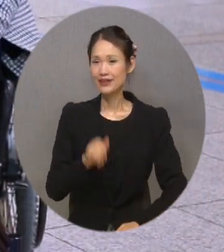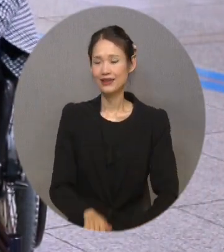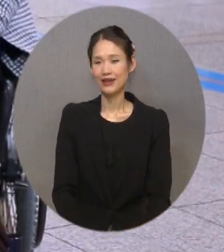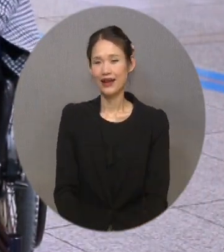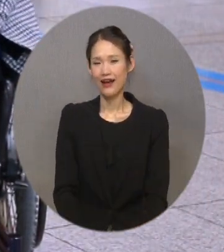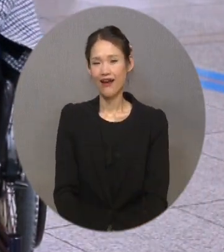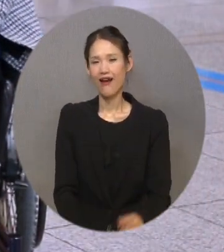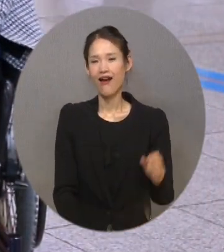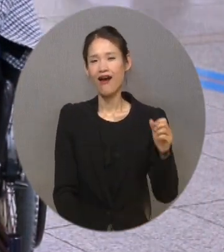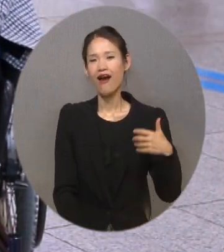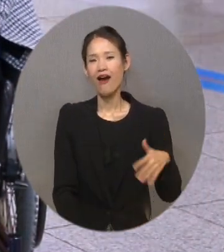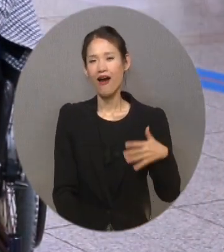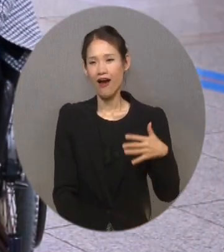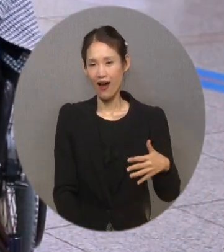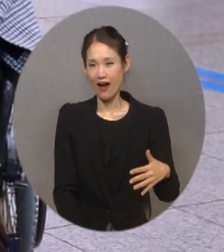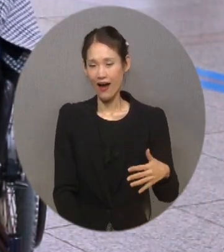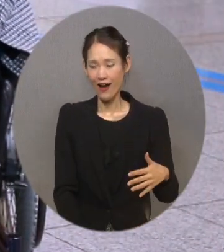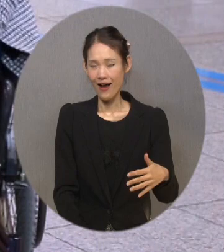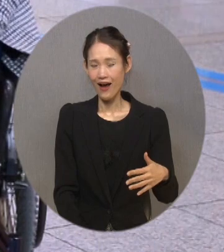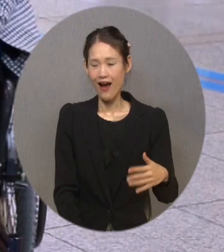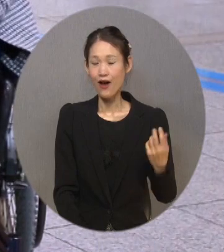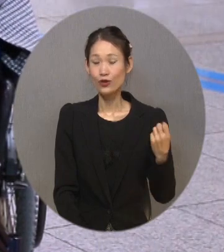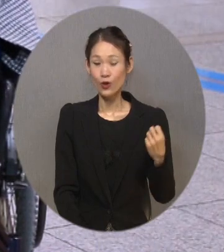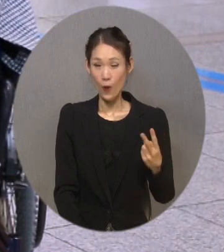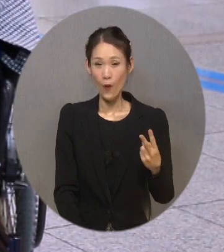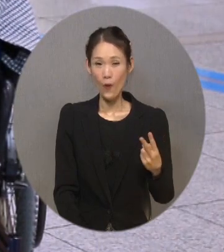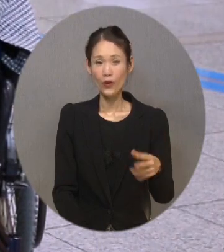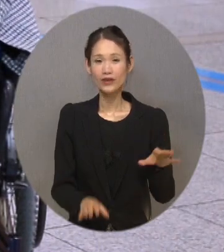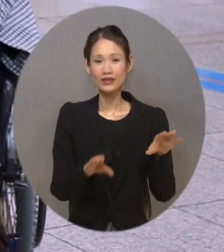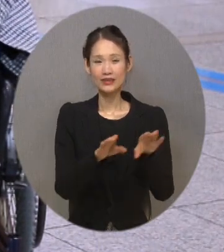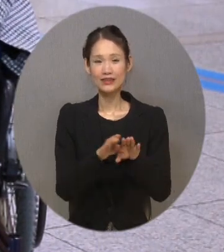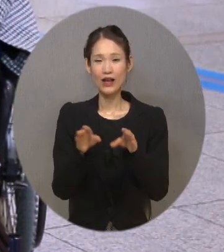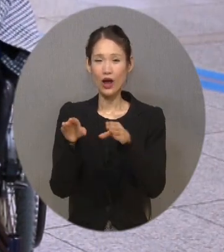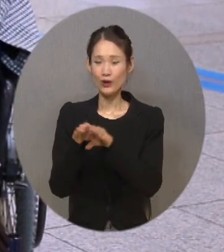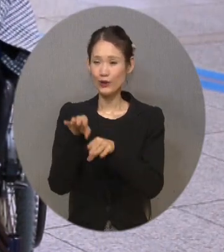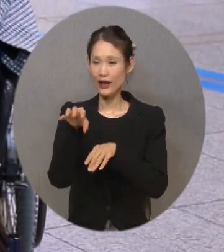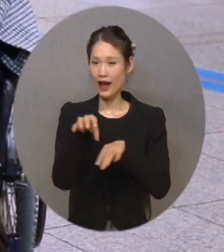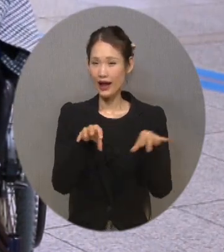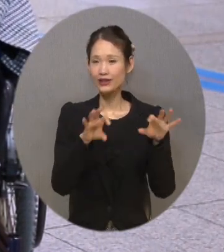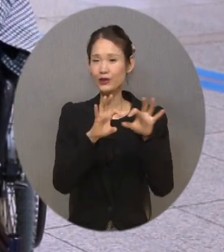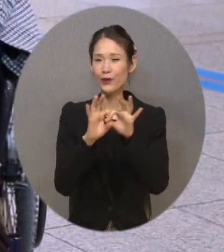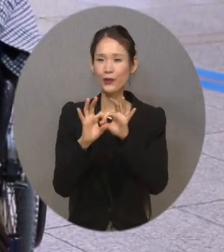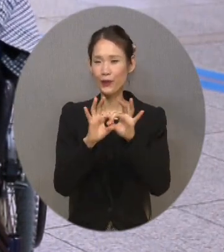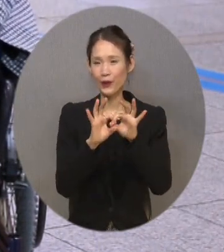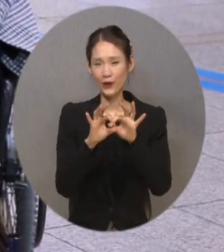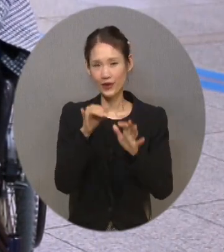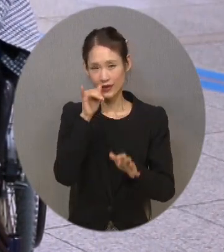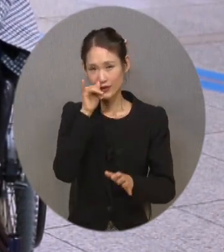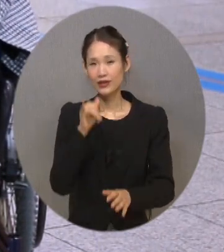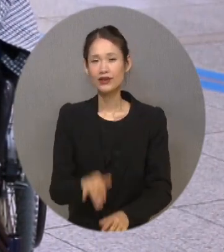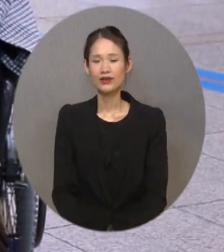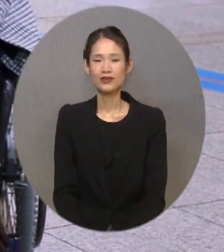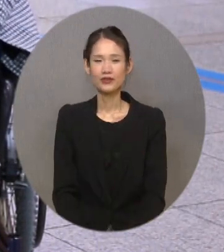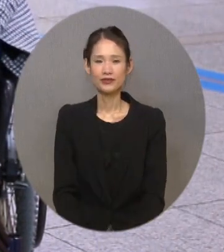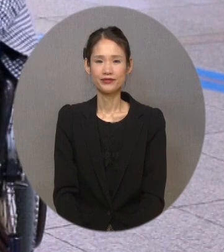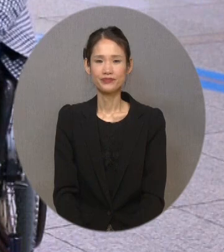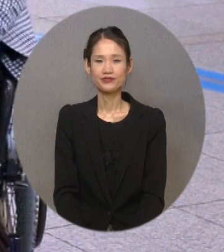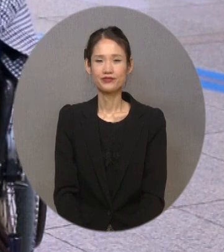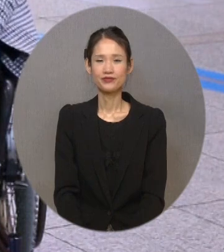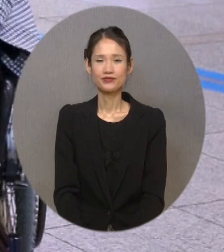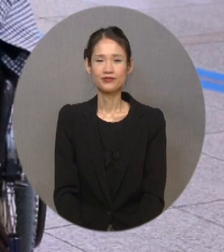그리고 이게 우리가, 그리고 기관들하고 연결되어 있더라고요. 알잖아요, 우리가. 기아초록 여행이. 예.